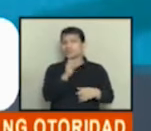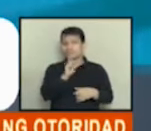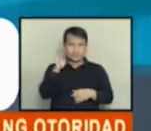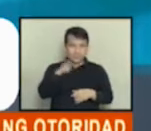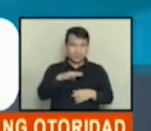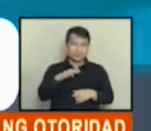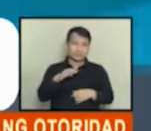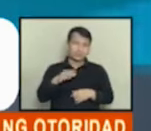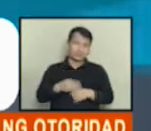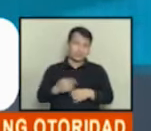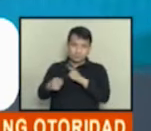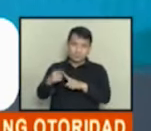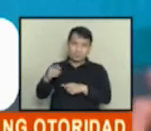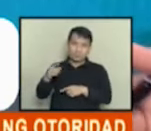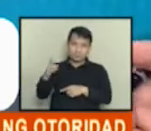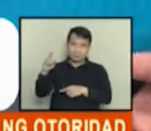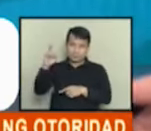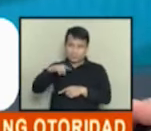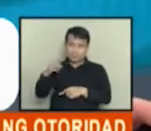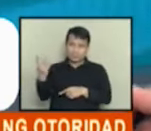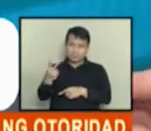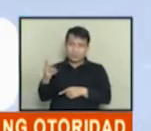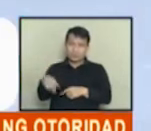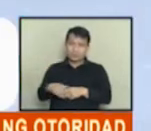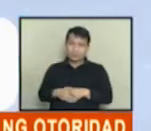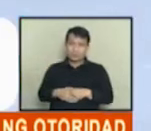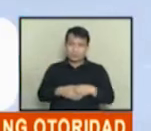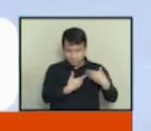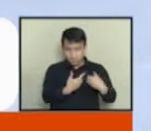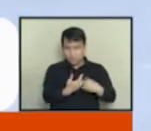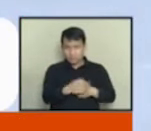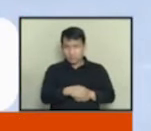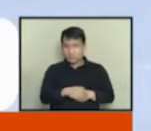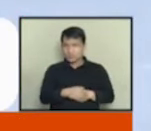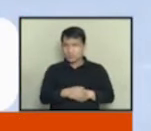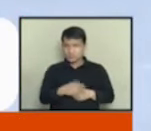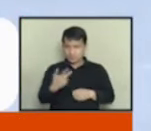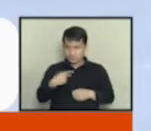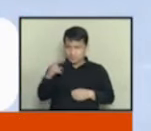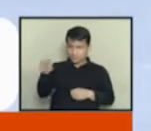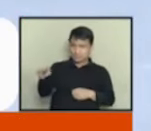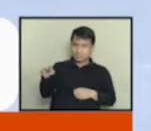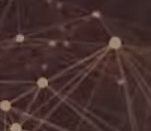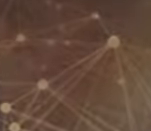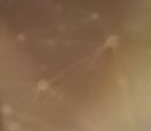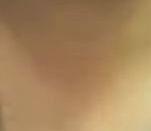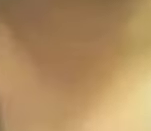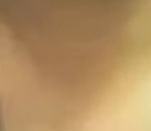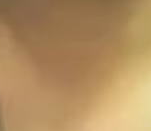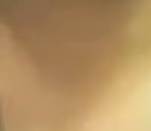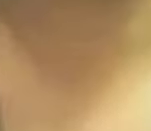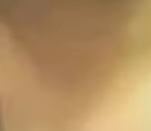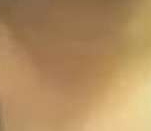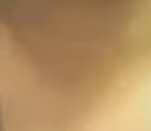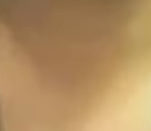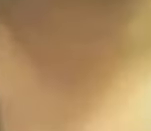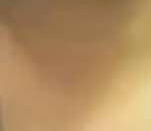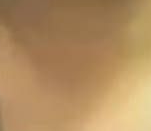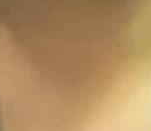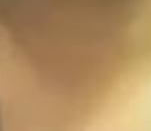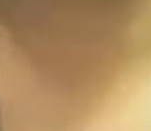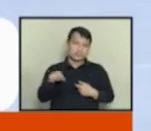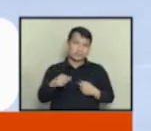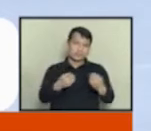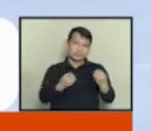talagang parang kapatid ko na yan. Kaya, bakit meron na bang mga kaibigan mo nagsasabi na meron silang narinig na mga chismis tungkol sa misis mo at sa